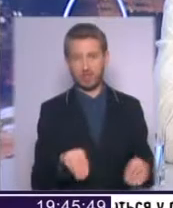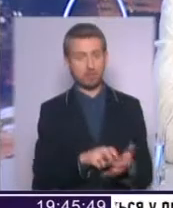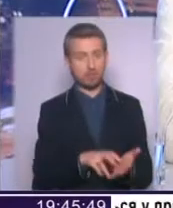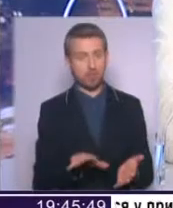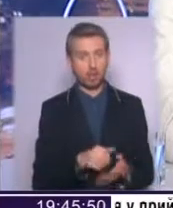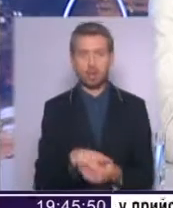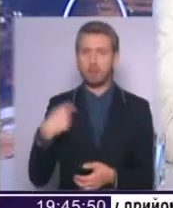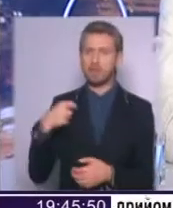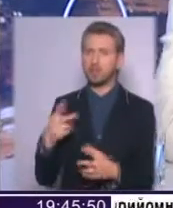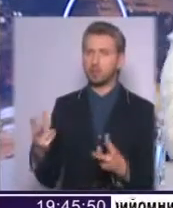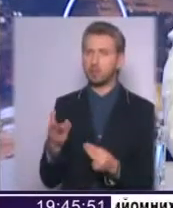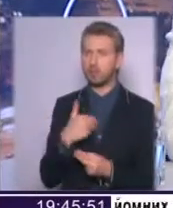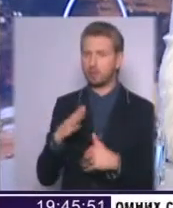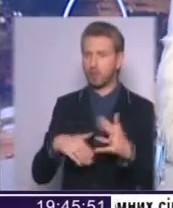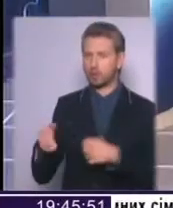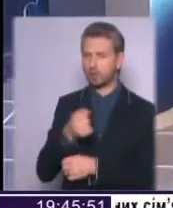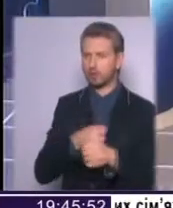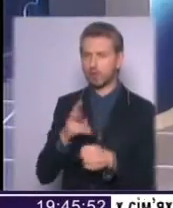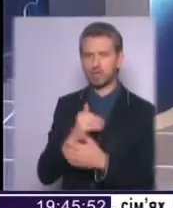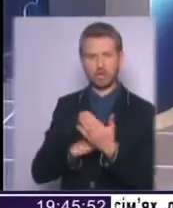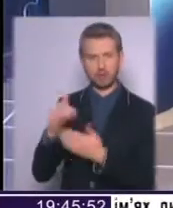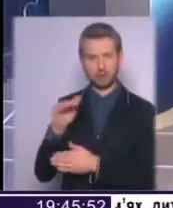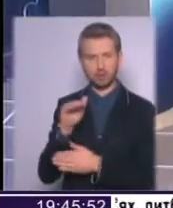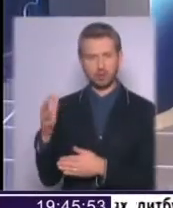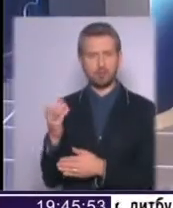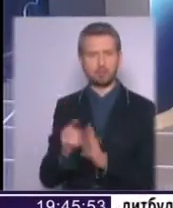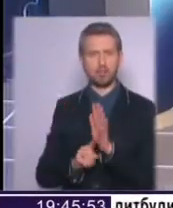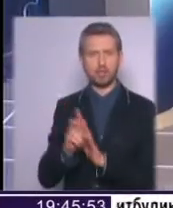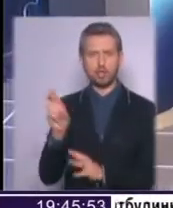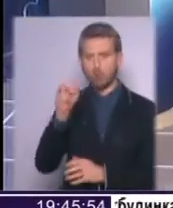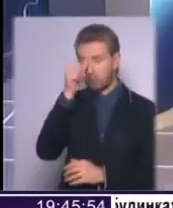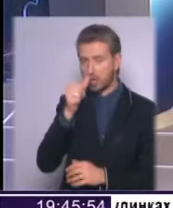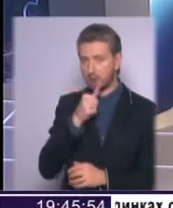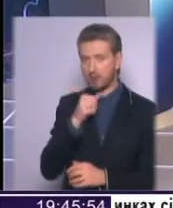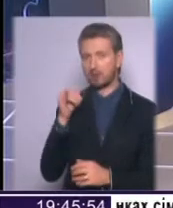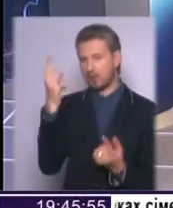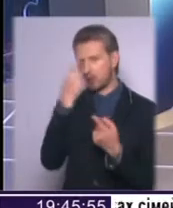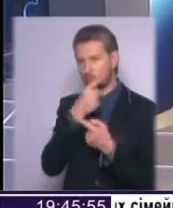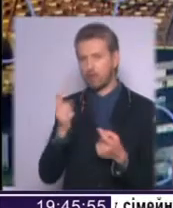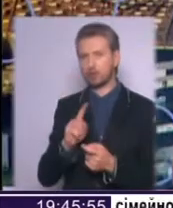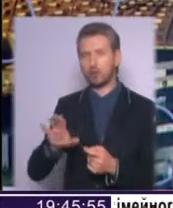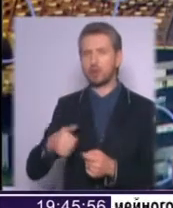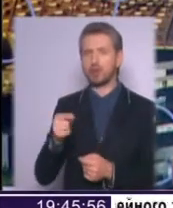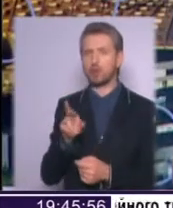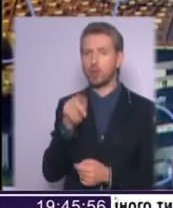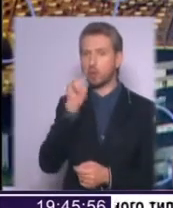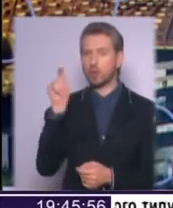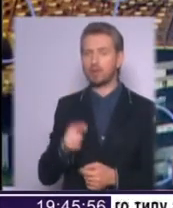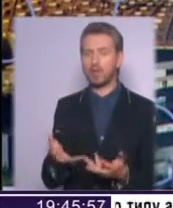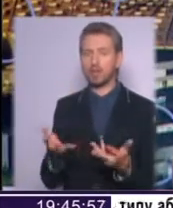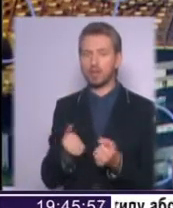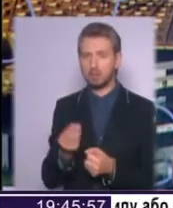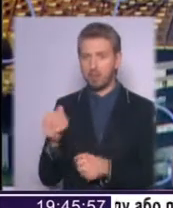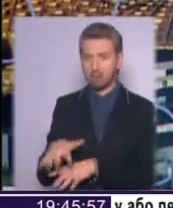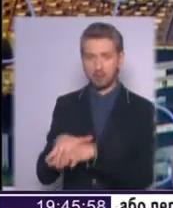президент обіцяв нам кадрові рішення на найвищому рівні ще на початку березня. І анонсувалося, що після того, як Україна отримає транш